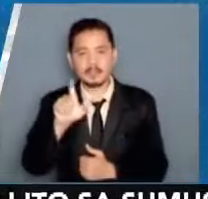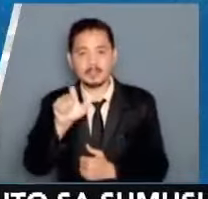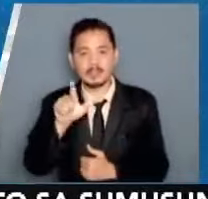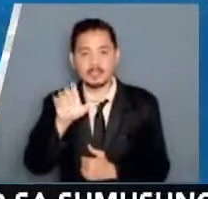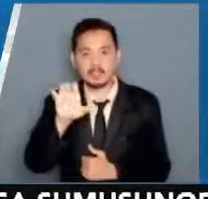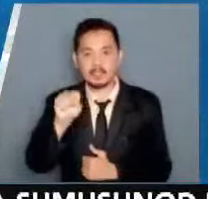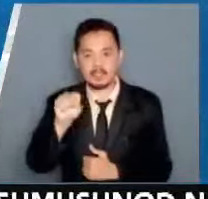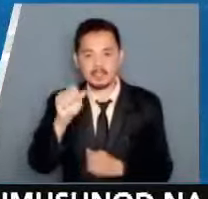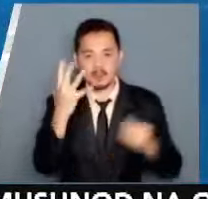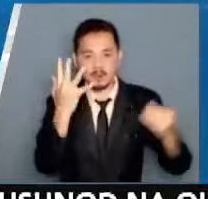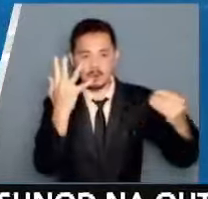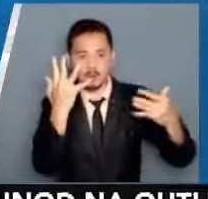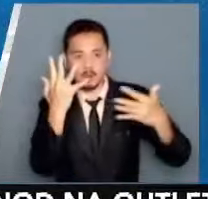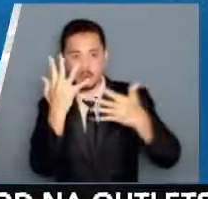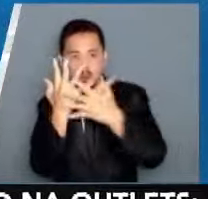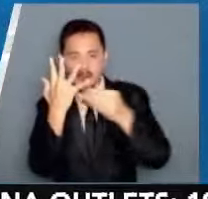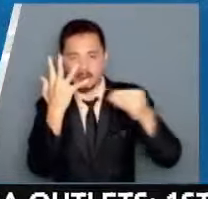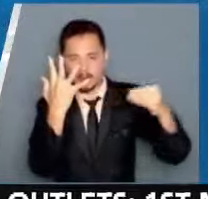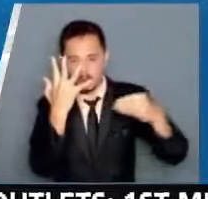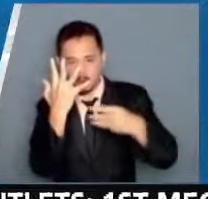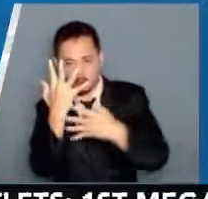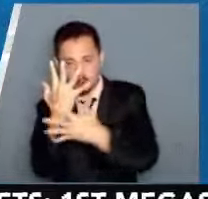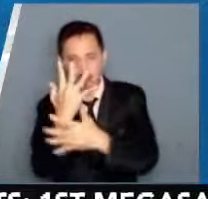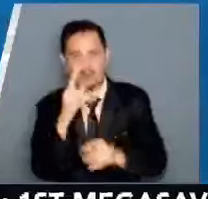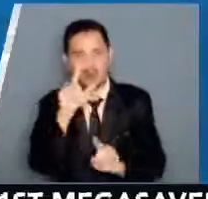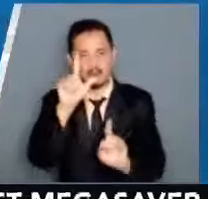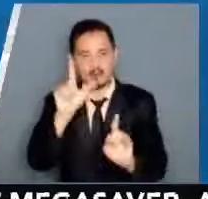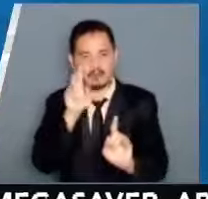sa silangang bahagi ng Luzon at Visayas.